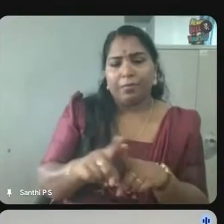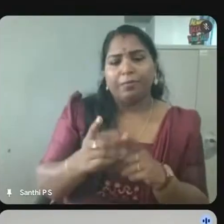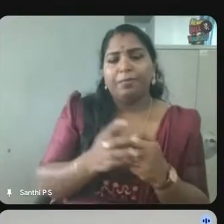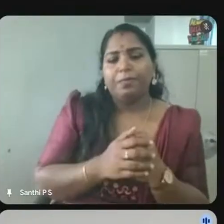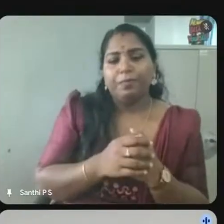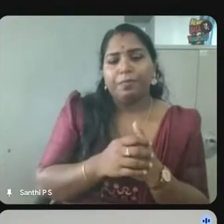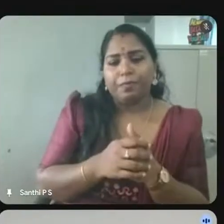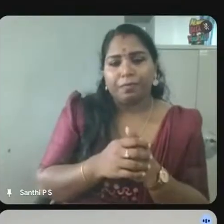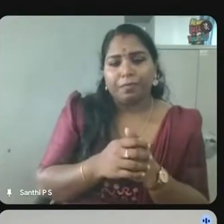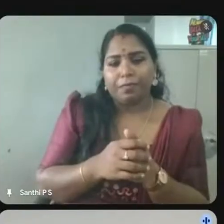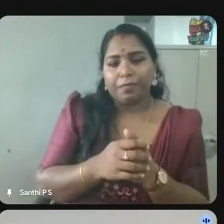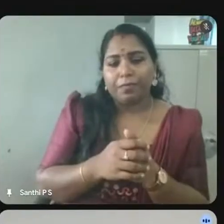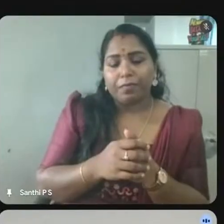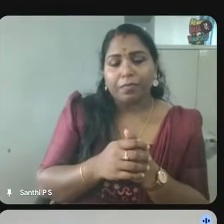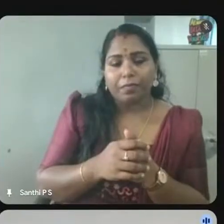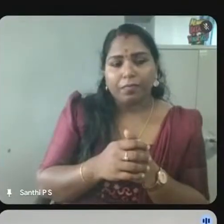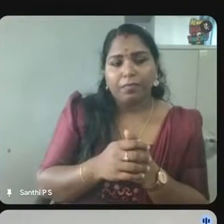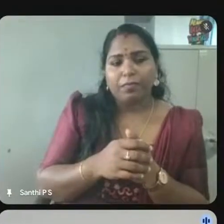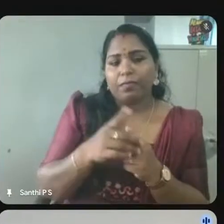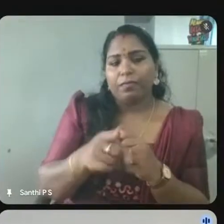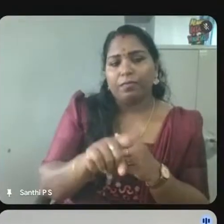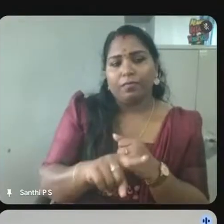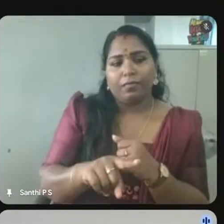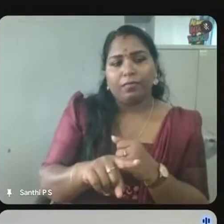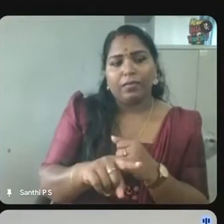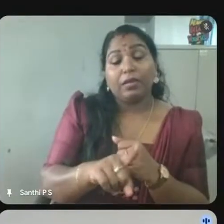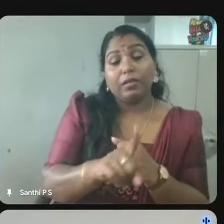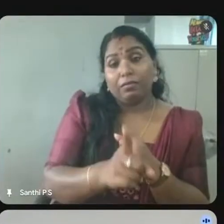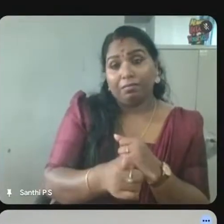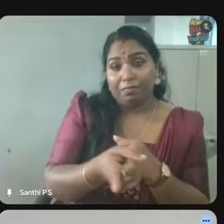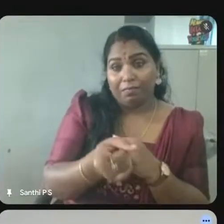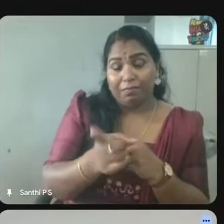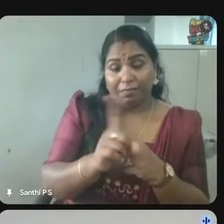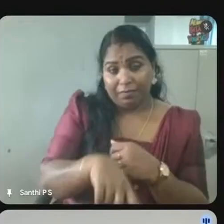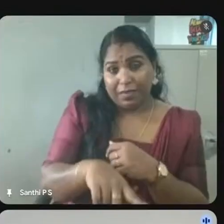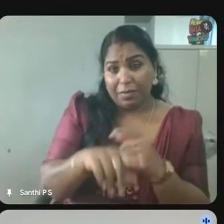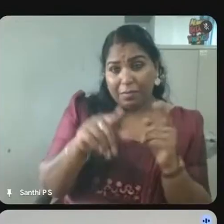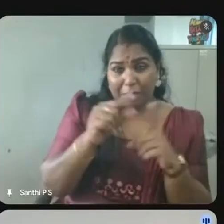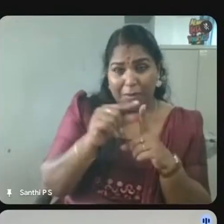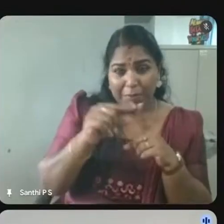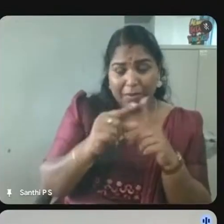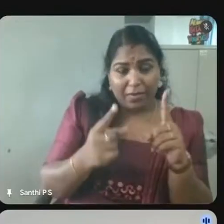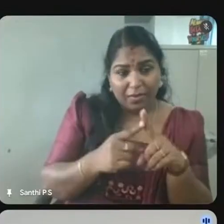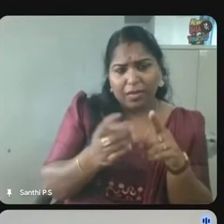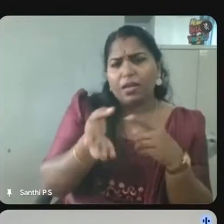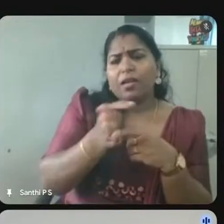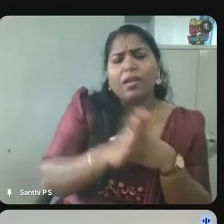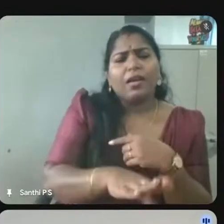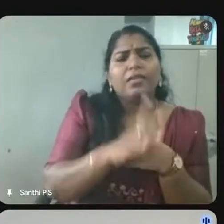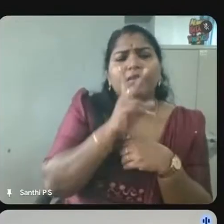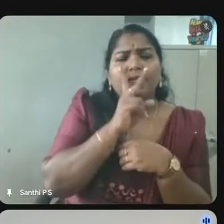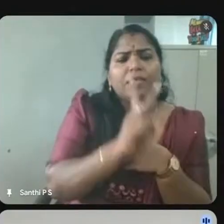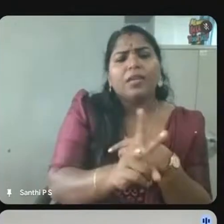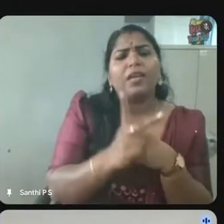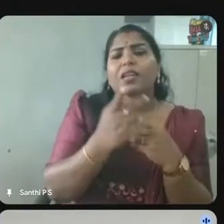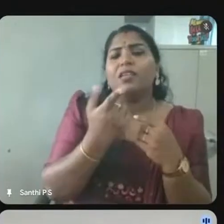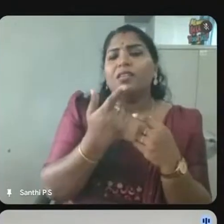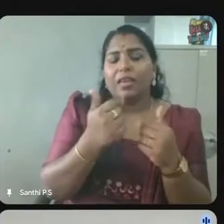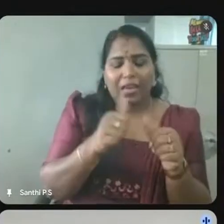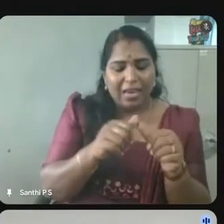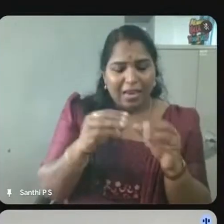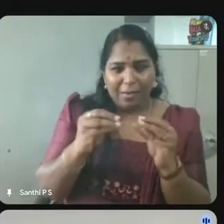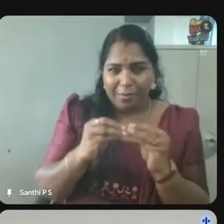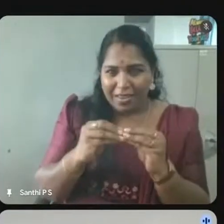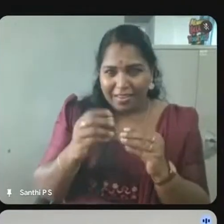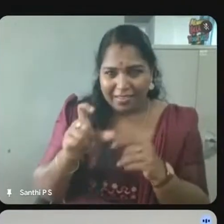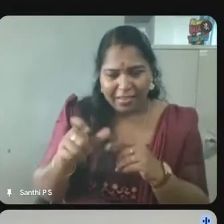സ്നെല്ലൻസ് ചാർട്ടാണ് ഞാൻ ഈ ഇടതുവശത്ത് കൊടുത്തിരിക്കുന്നത്. അപ്പൊ ഈ സ്നെല്ലൻസ് ചാർട്ട് എന്ന് പറയുന്നത് നമ്മൾ അതിലെ ഓരോ ലെവൽ അനുസരിച്ച് നമുക്ക്